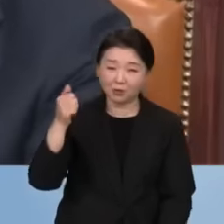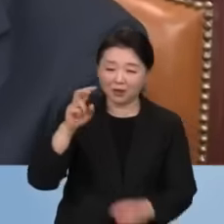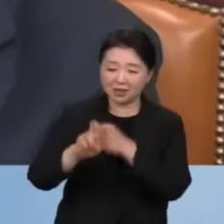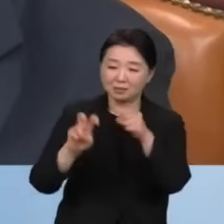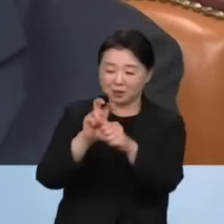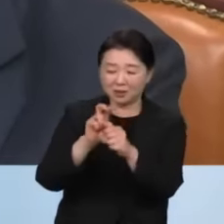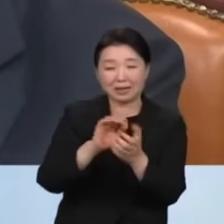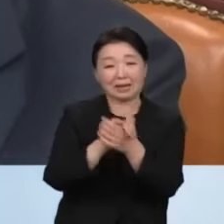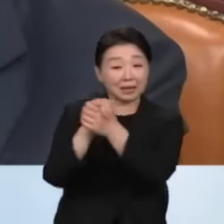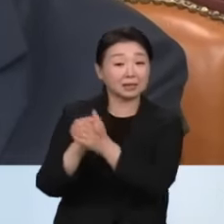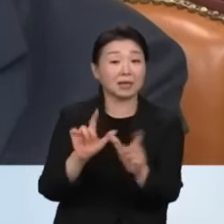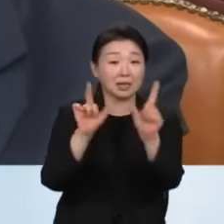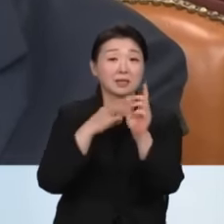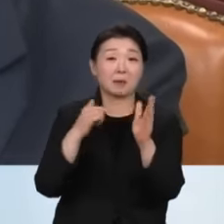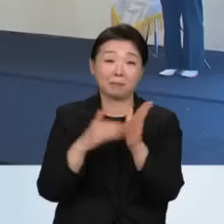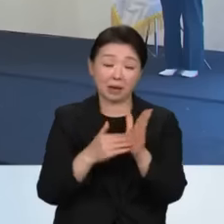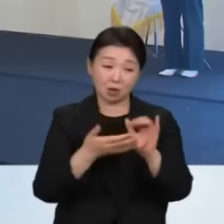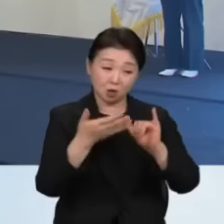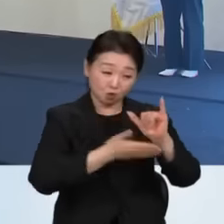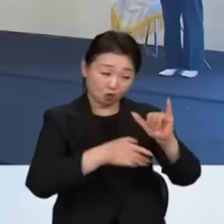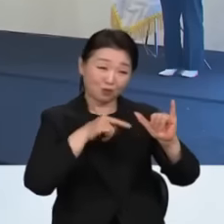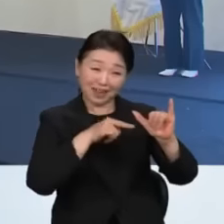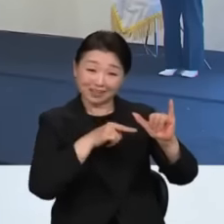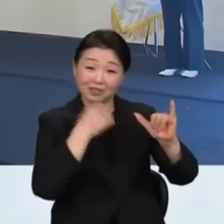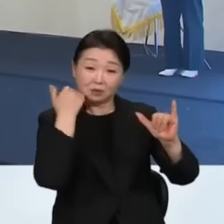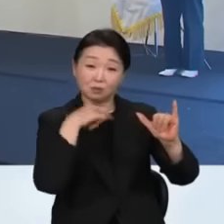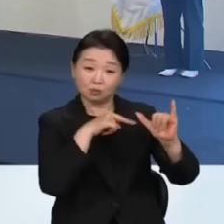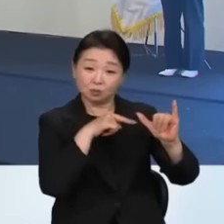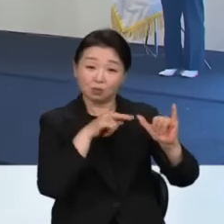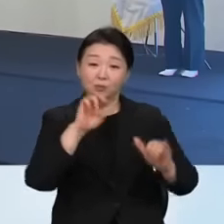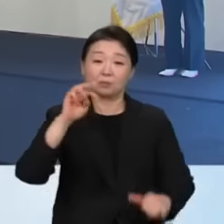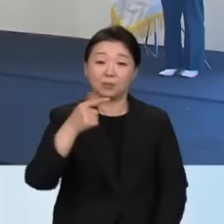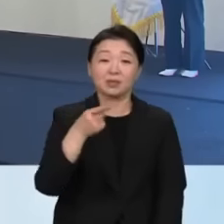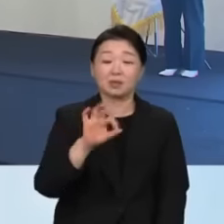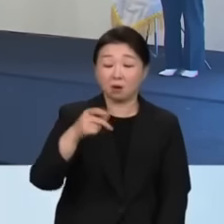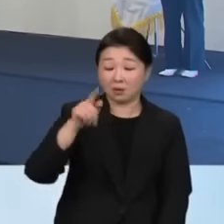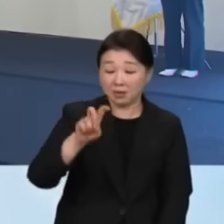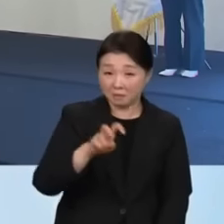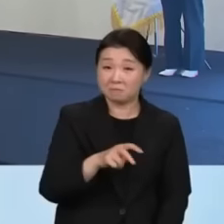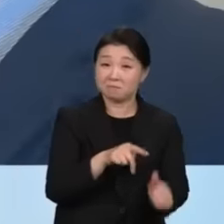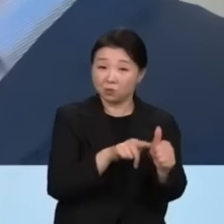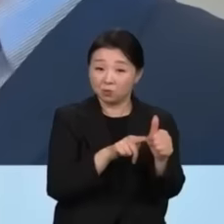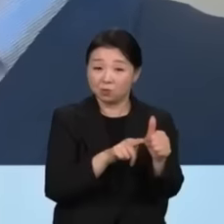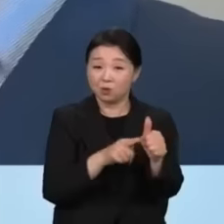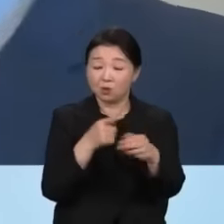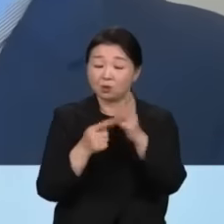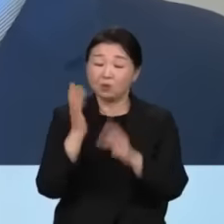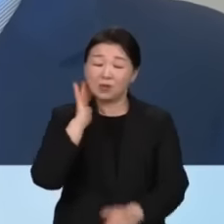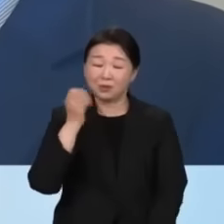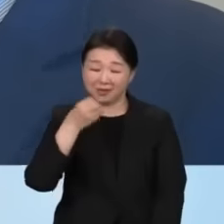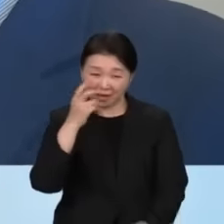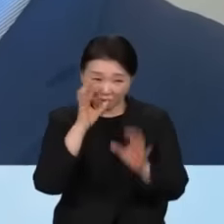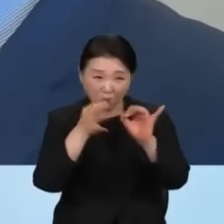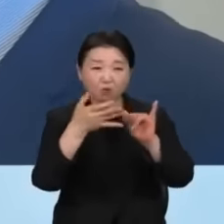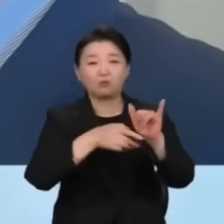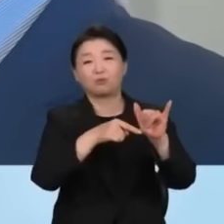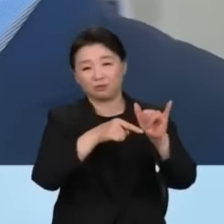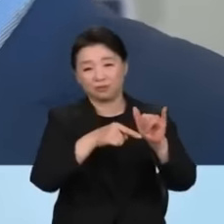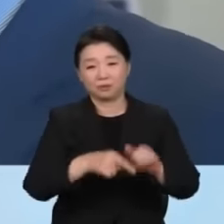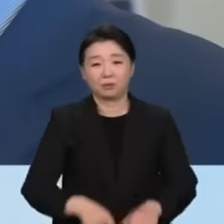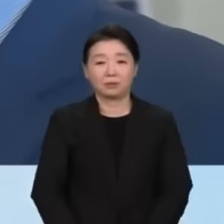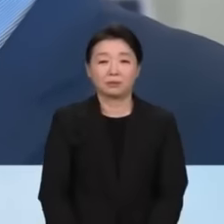이 의원이 유튜브 하시는 분이라고 표현했던 민영삼 후보는 윤 대통령이 자주 챙겨보는 걸로 알려진 유튜브의